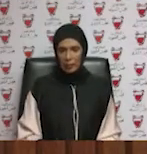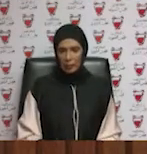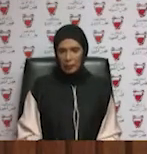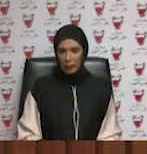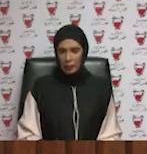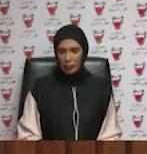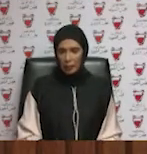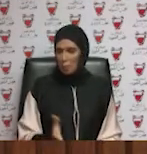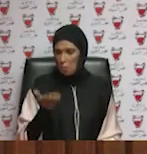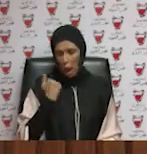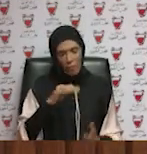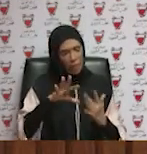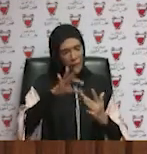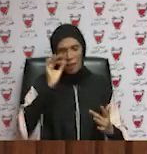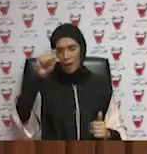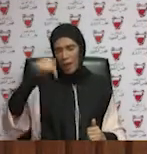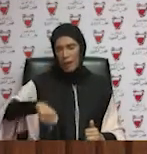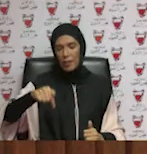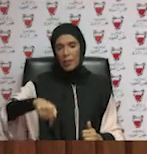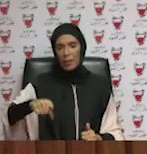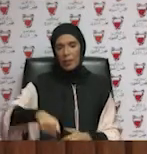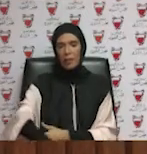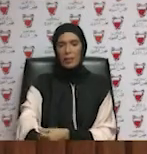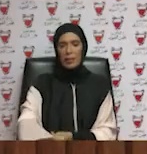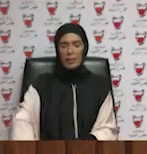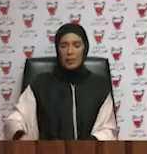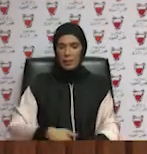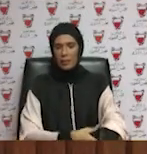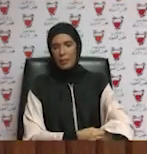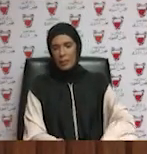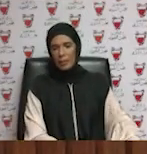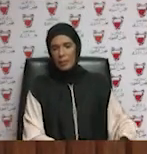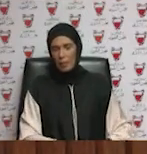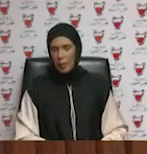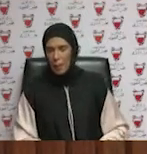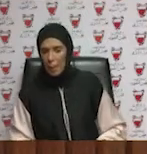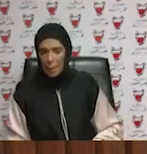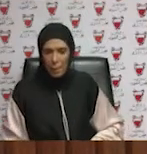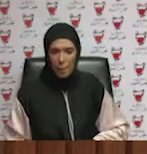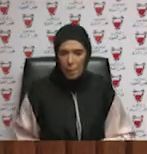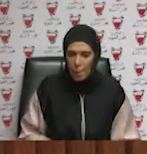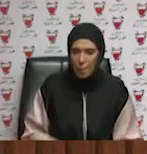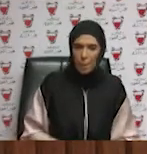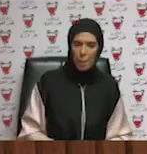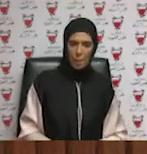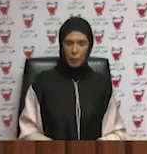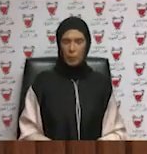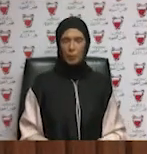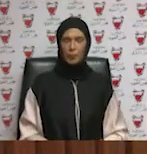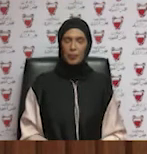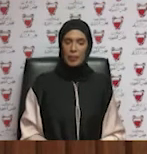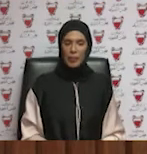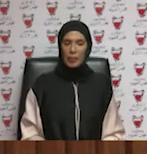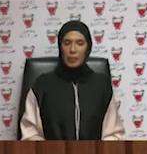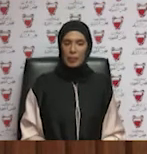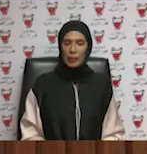ليس لنا خيار أخوان، يعني أنا أعتقد الموضوع واضح، وأنا لما سألت سعادة المستشار بس حبيت يأكد هذا الكلام،